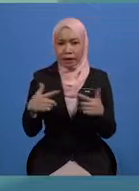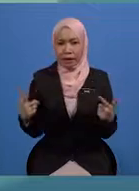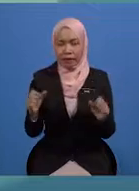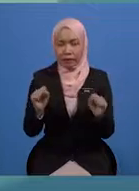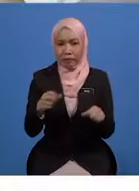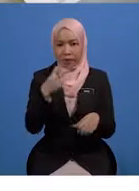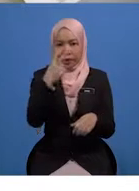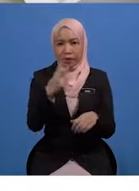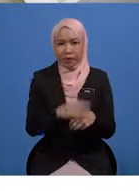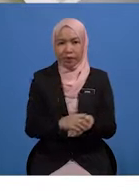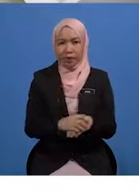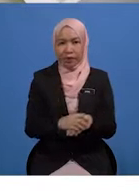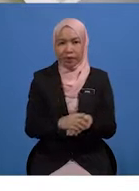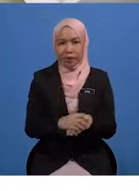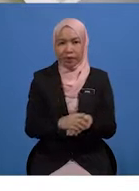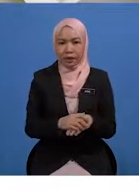Baiklah.